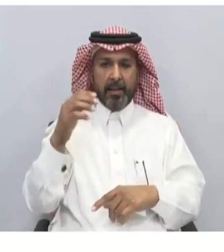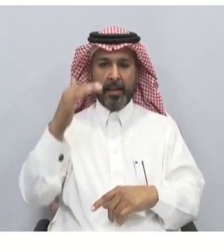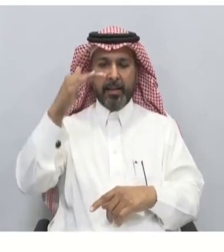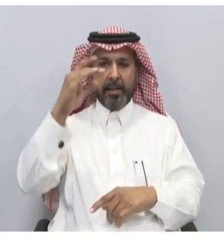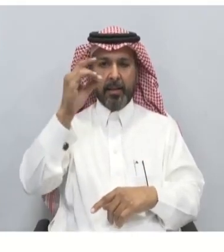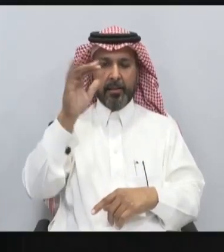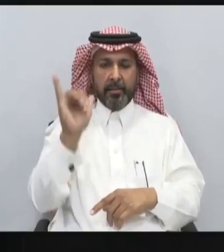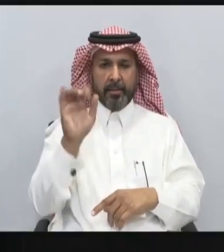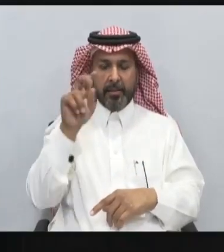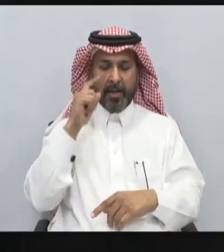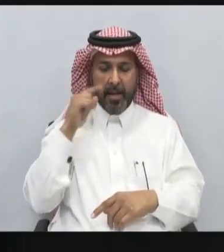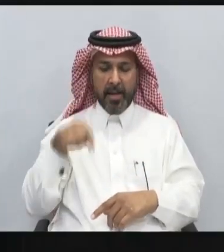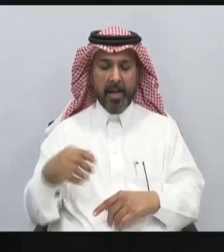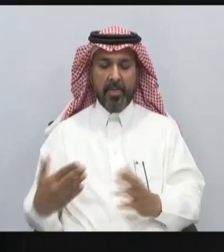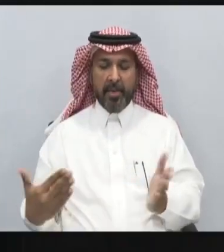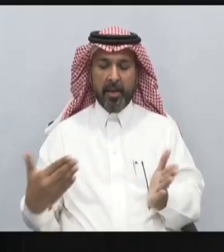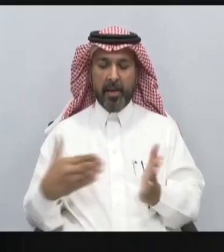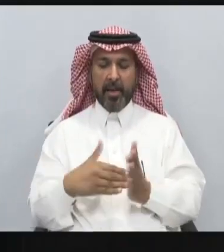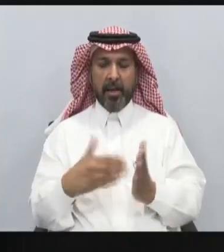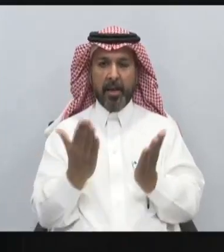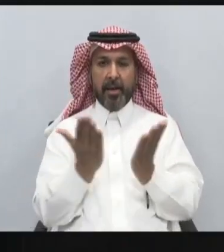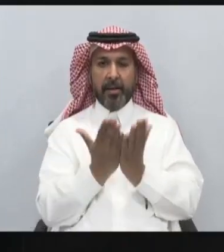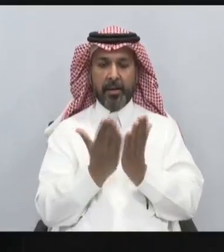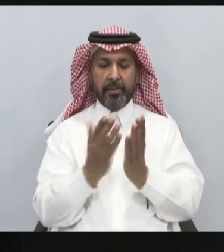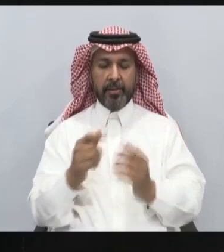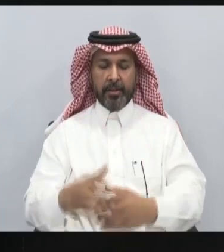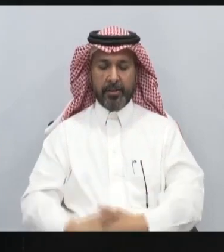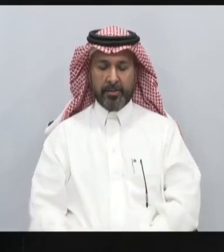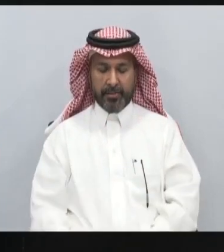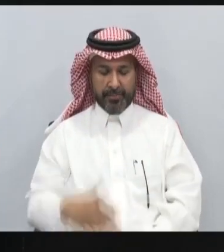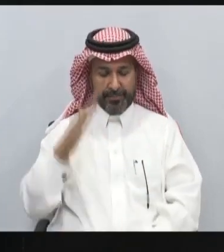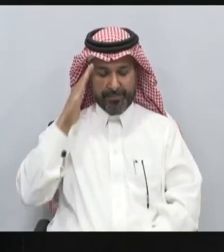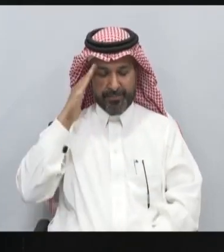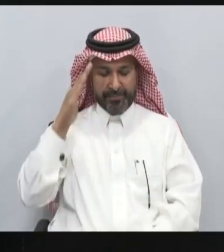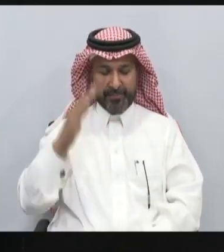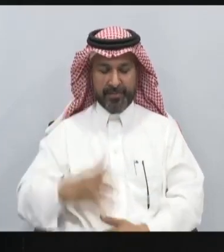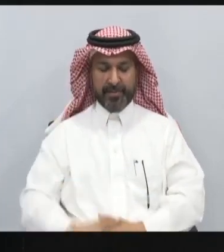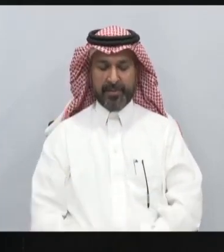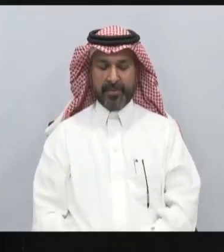نكون انتهينا من الجزء المراجعة لهذا اليوم. شكرا جزيلا أعزائي الطلاب والطالبات.